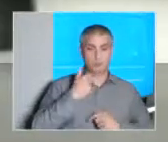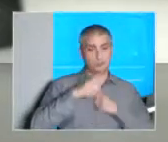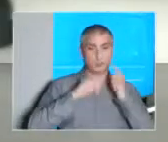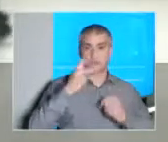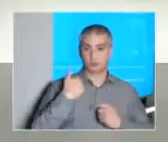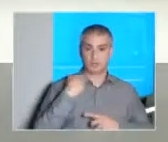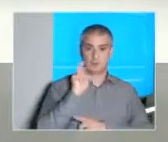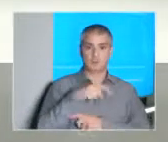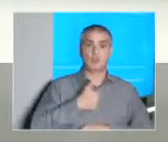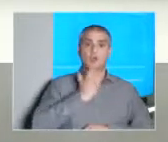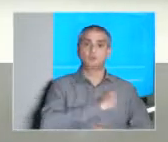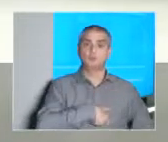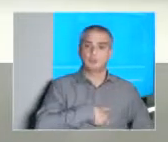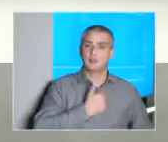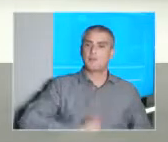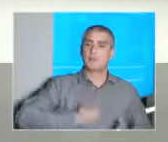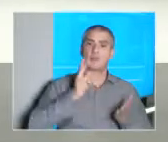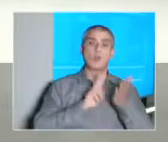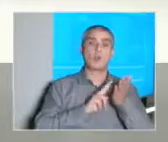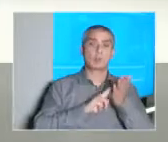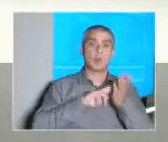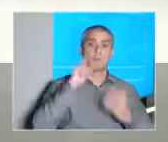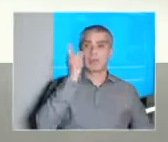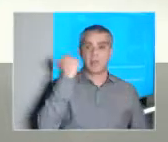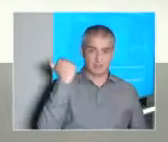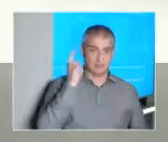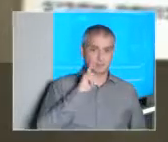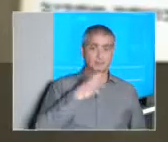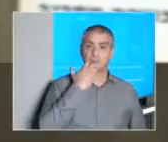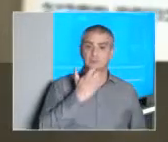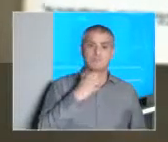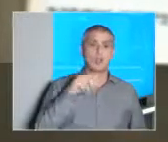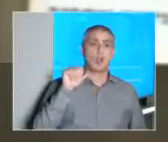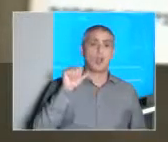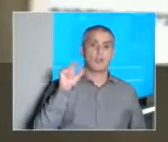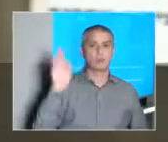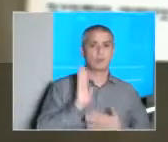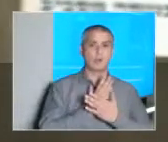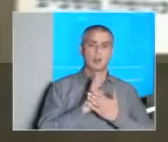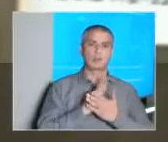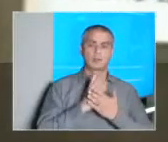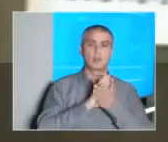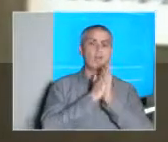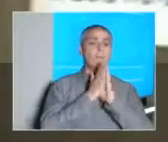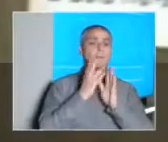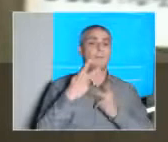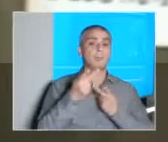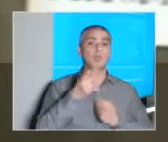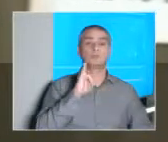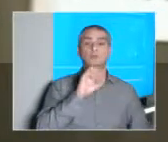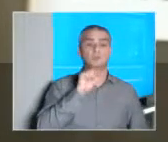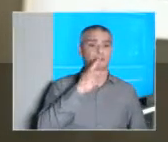השנייה, כראש עיר, מנכ"ל קופת חולים כללית, קראו לו זאב וורמרנד, הוא החליט שהופכים את בית החולים